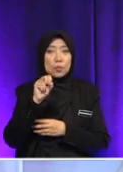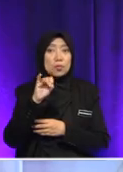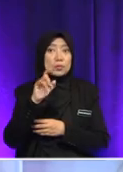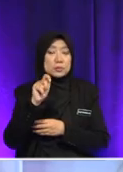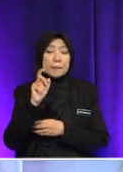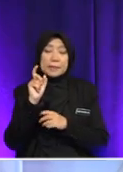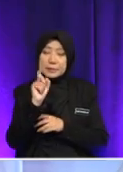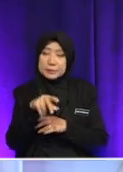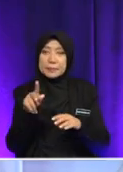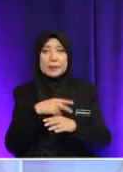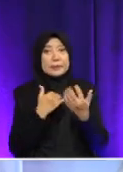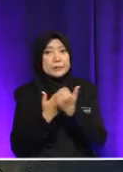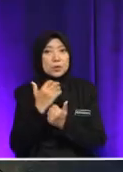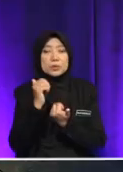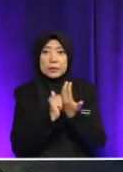merah